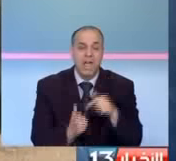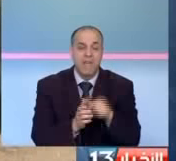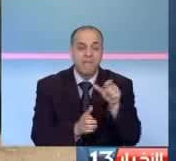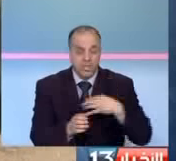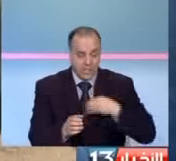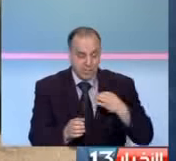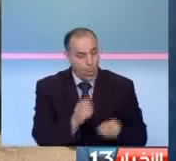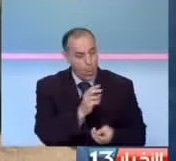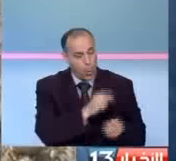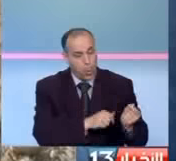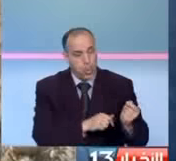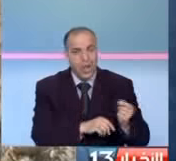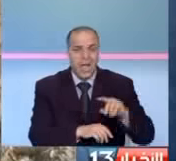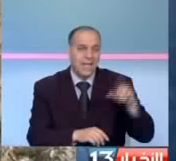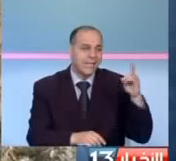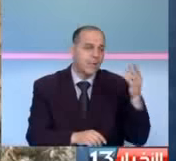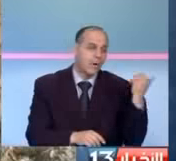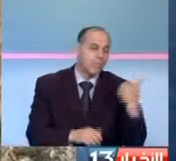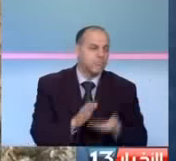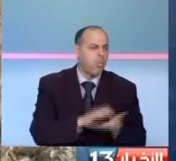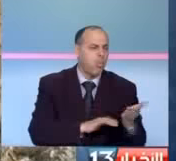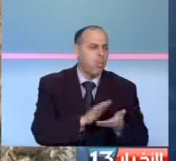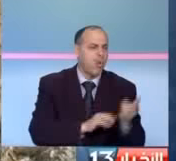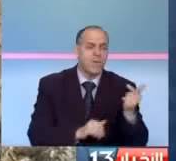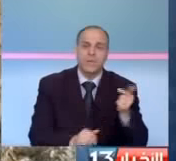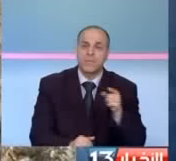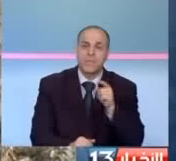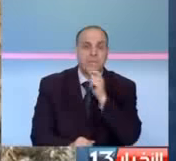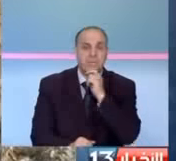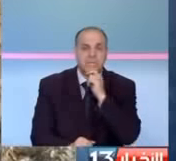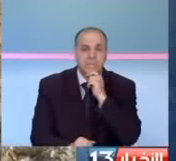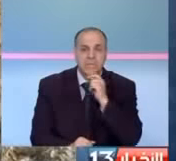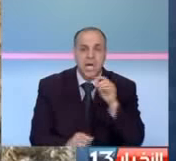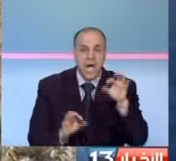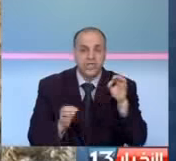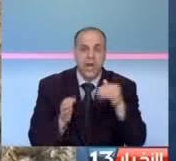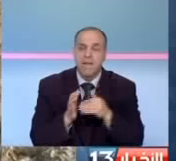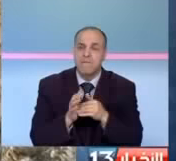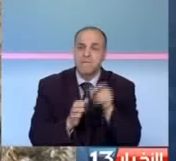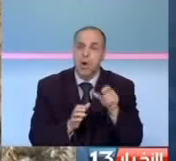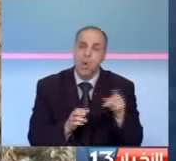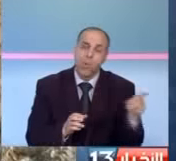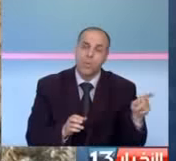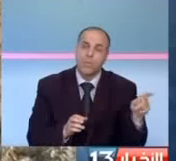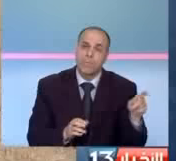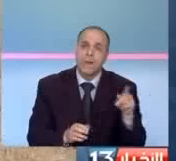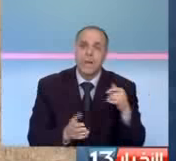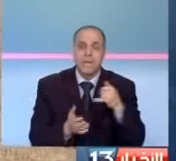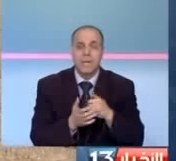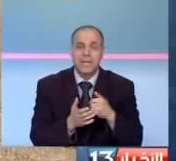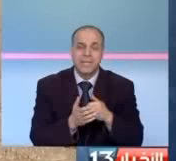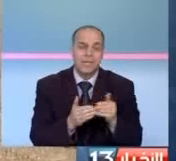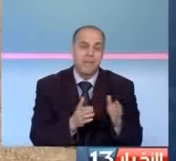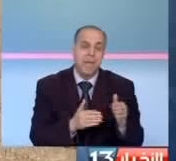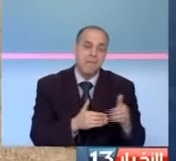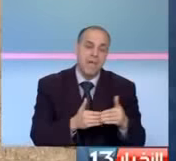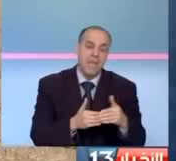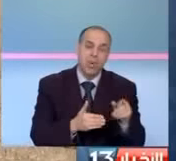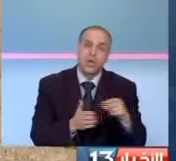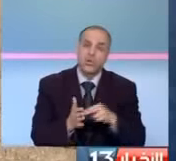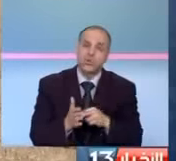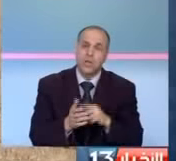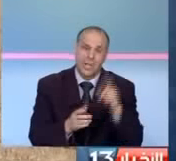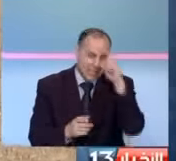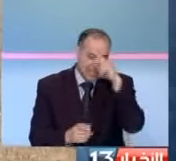30,000 مدني منذ أواخر ديسمبر الماضي، فيما لا يزال حوالي 10,000 آخرين في مدينة الباب التي تواجه